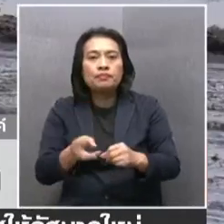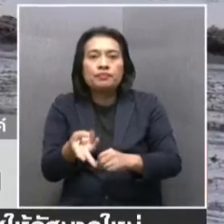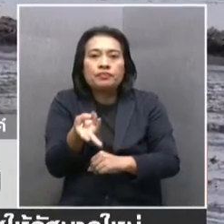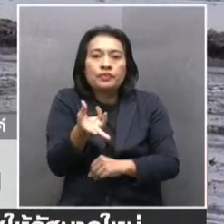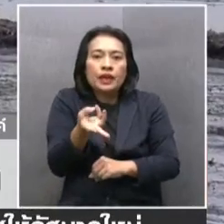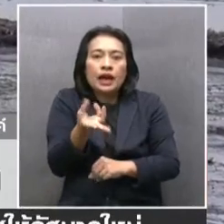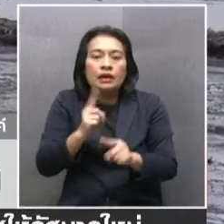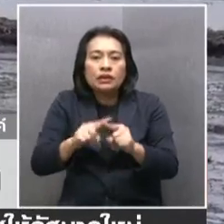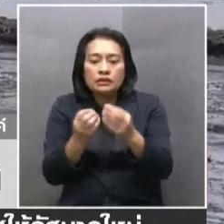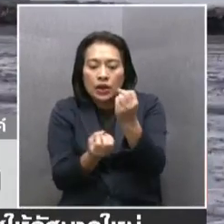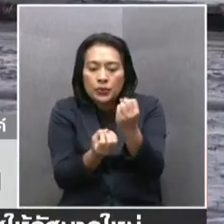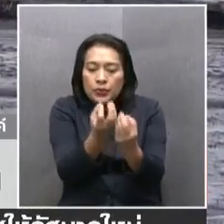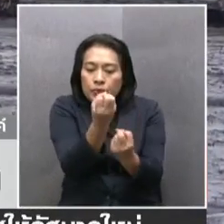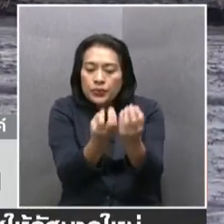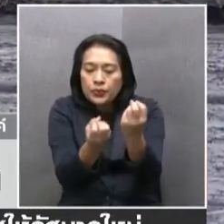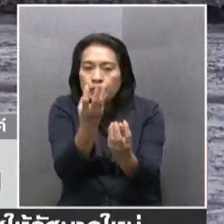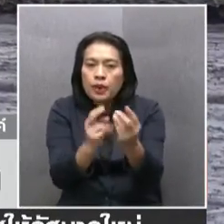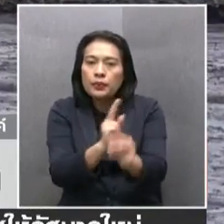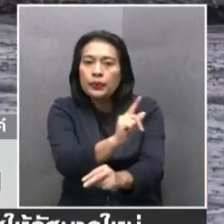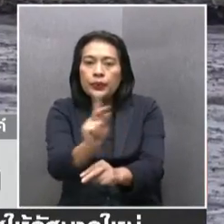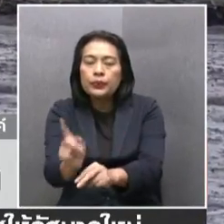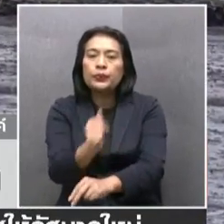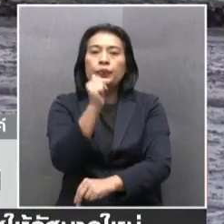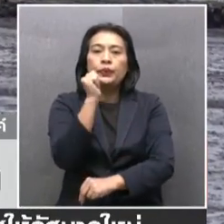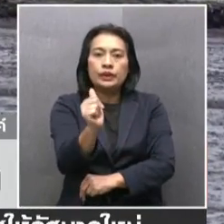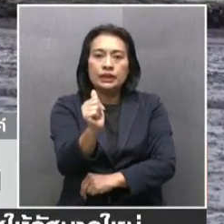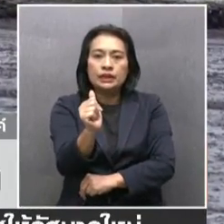ามีความอุดมสมบูรณ์ได้ผลผลิต